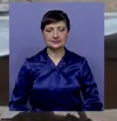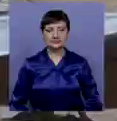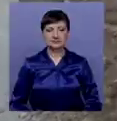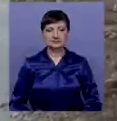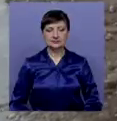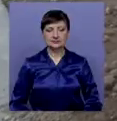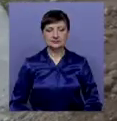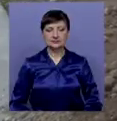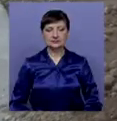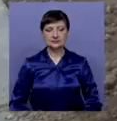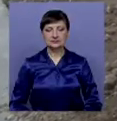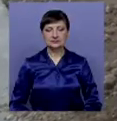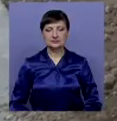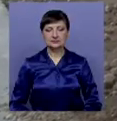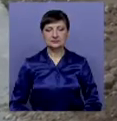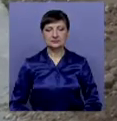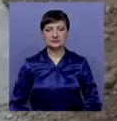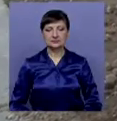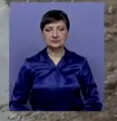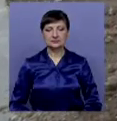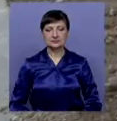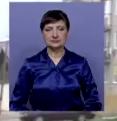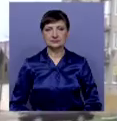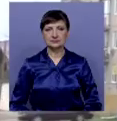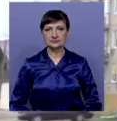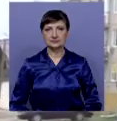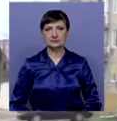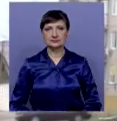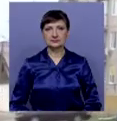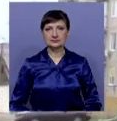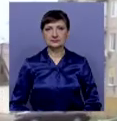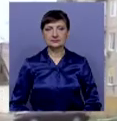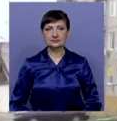беково мире и bayed ужас фергале мир жангир булатов телеканал алматы жамбылская область